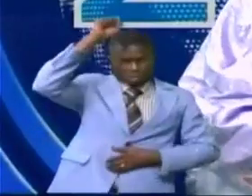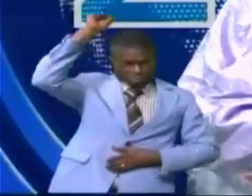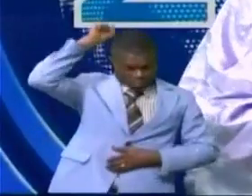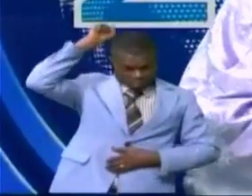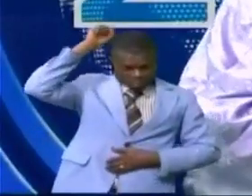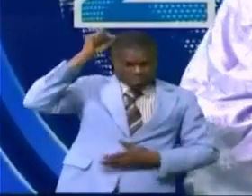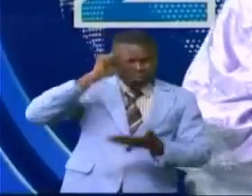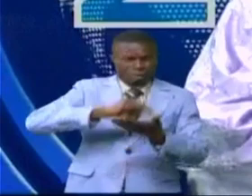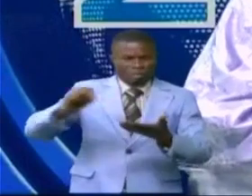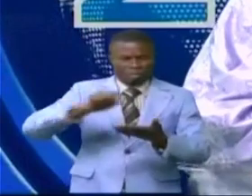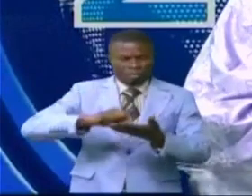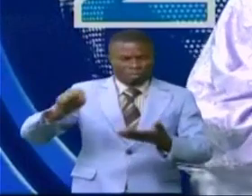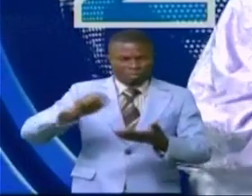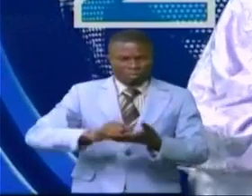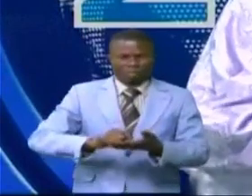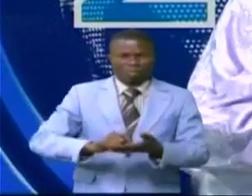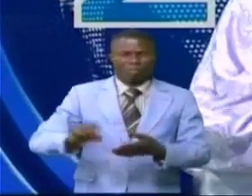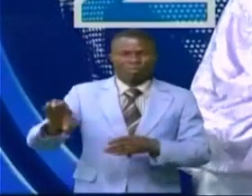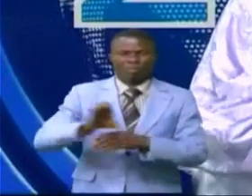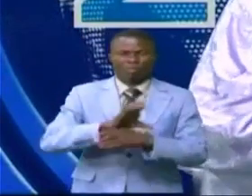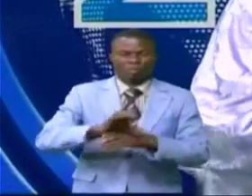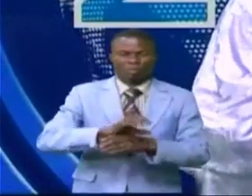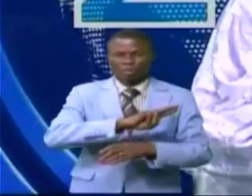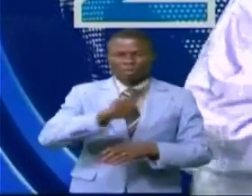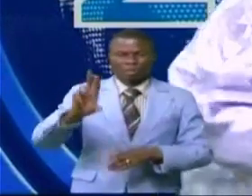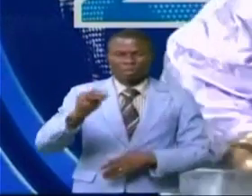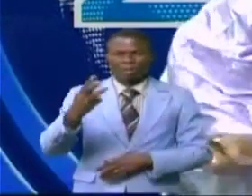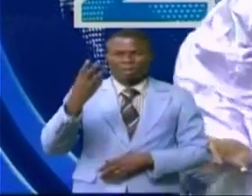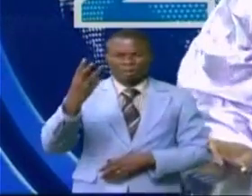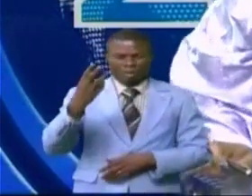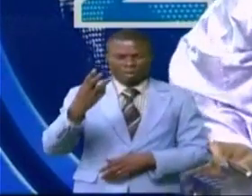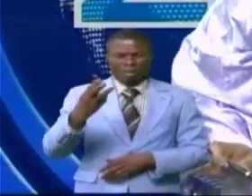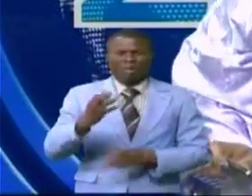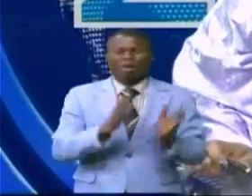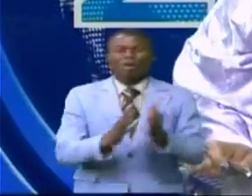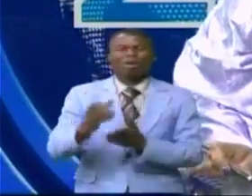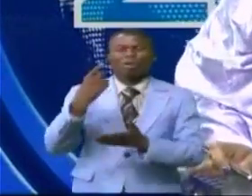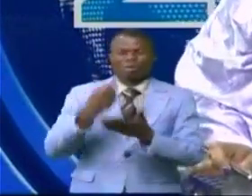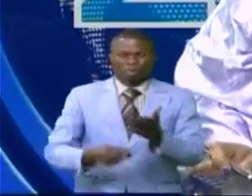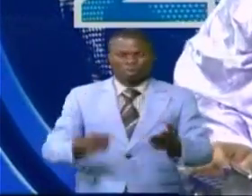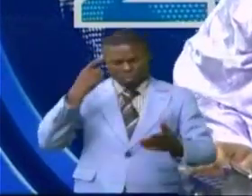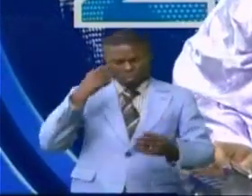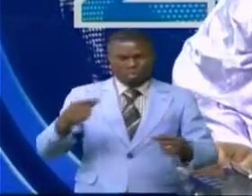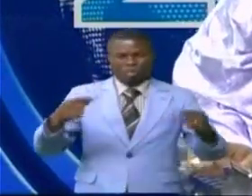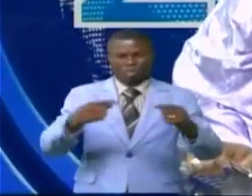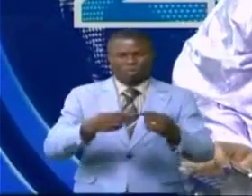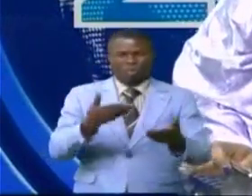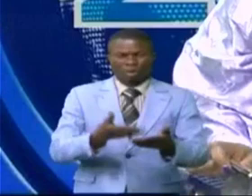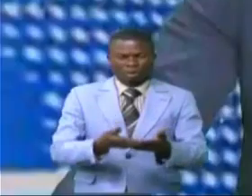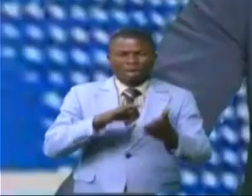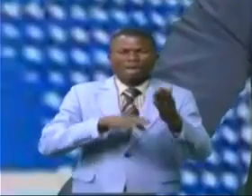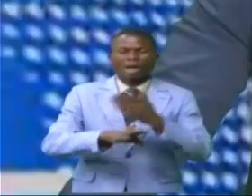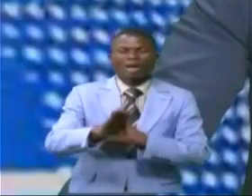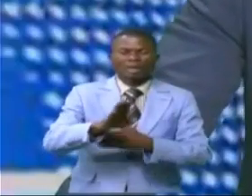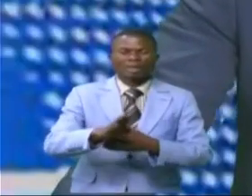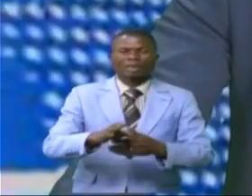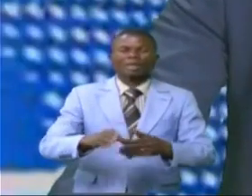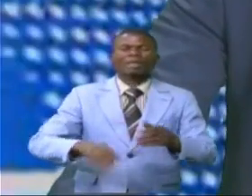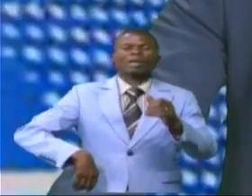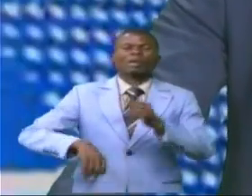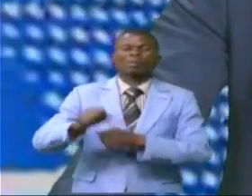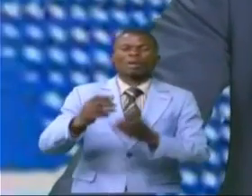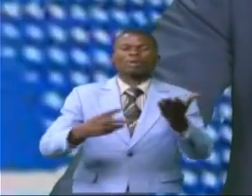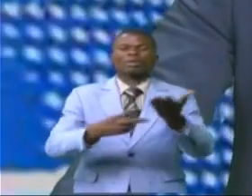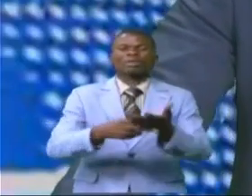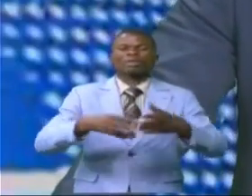CAN 2023, quelles sont les dispositions prises sur place justement pour l'entrée au stade? Alors pour commencer, je viens